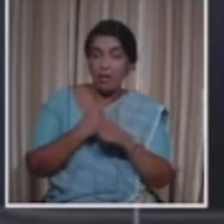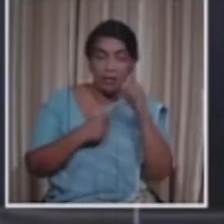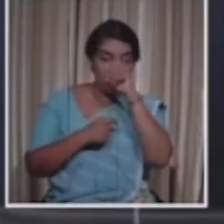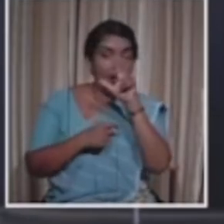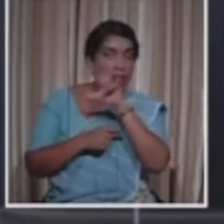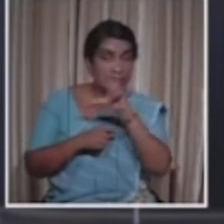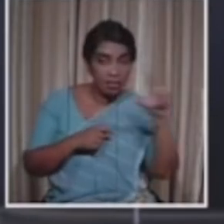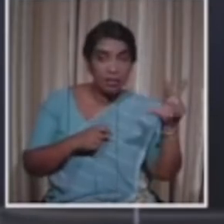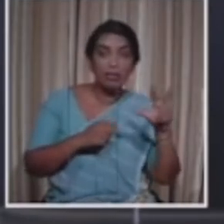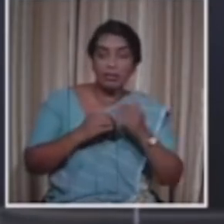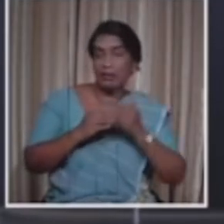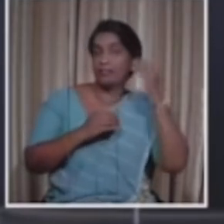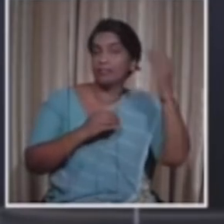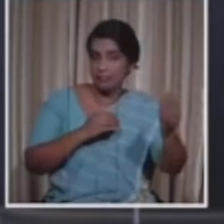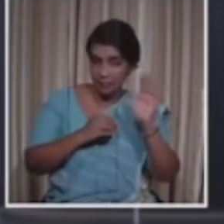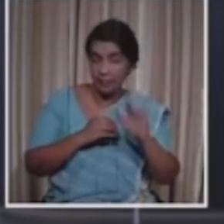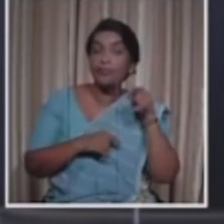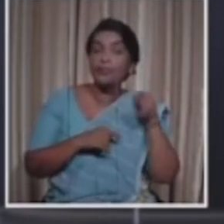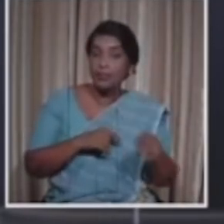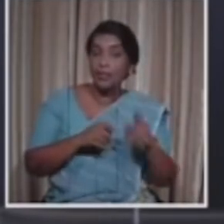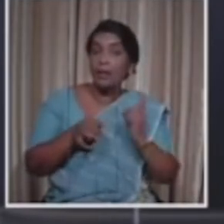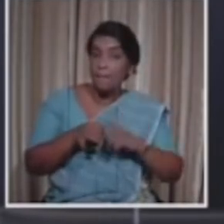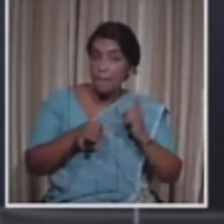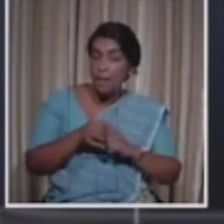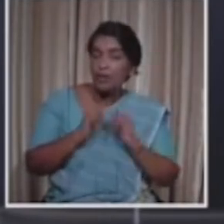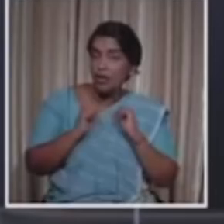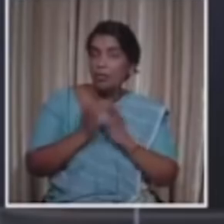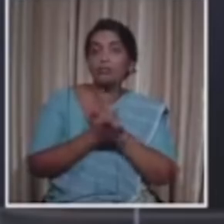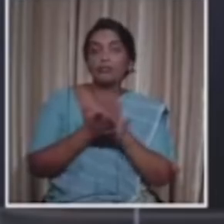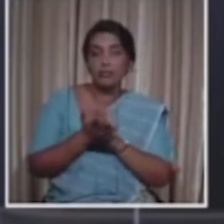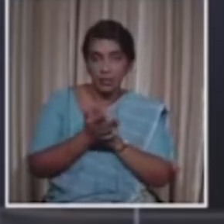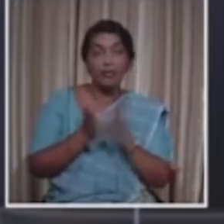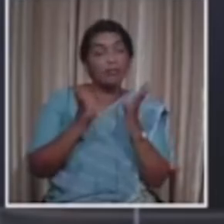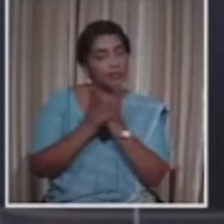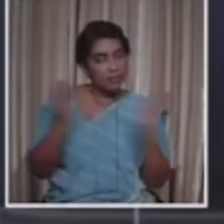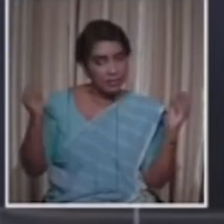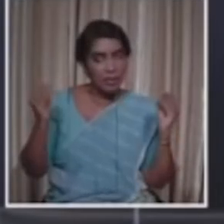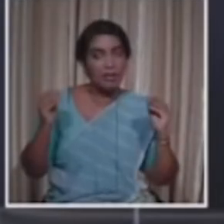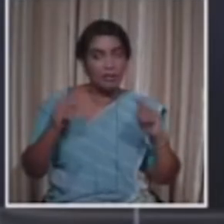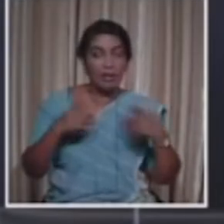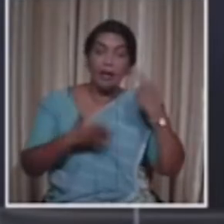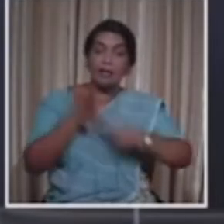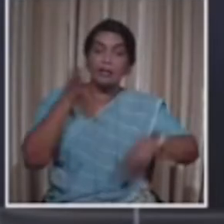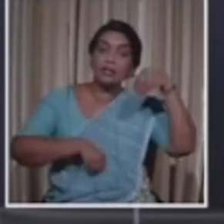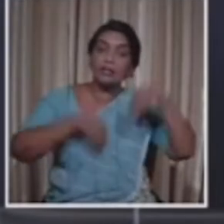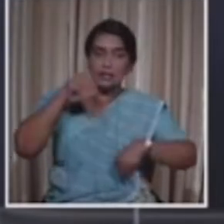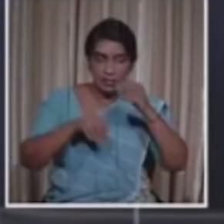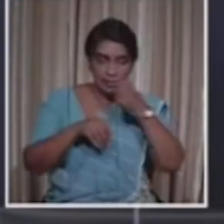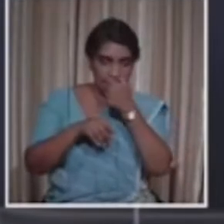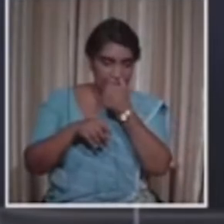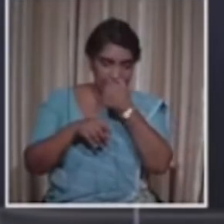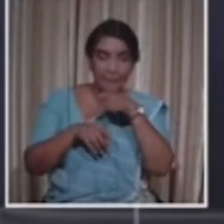18ක් වැඩිම කාලයකට යන්න. ගිහිල්ලා මේ තියෙන ප්‍රශ්නට මුහුණ දෙන්න. ඒක විසඳන්න ඊට පස්සේ මහමැතිවරණයකට යන්න